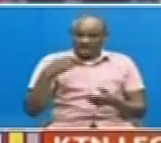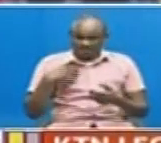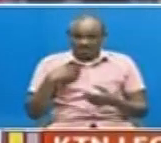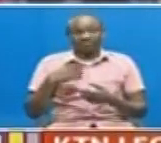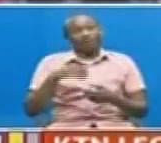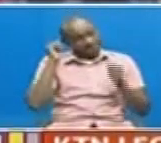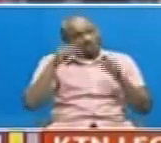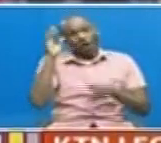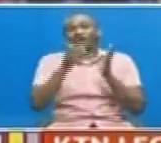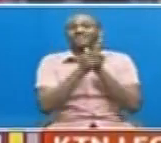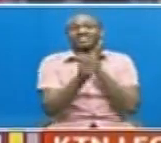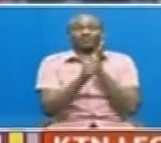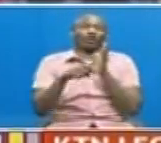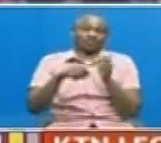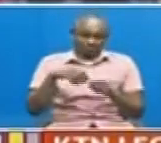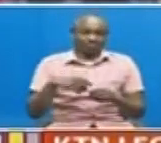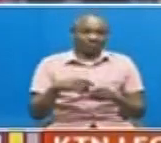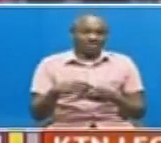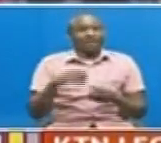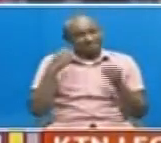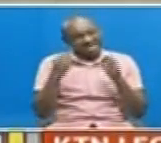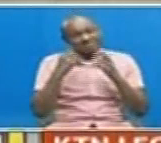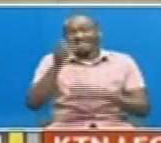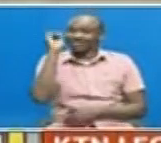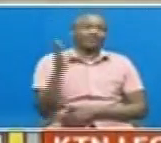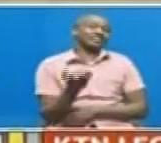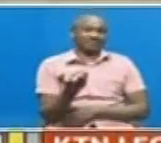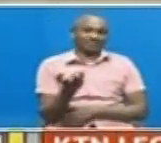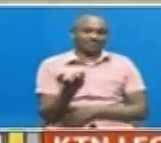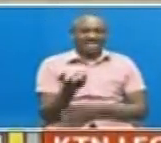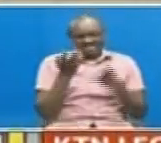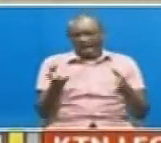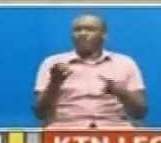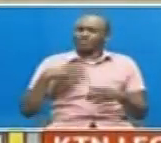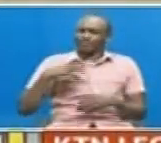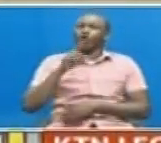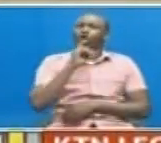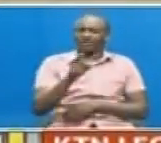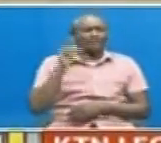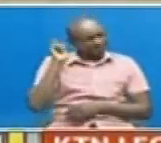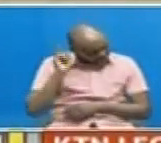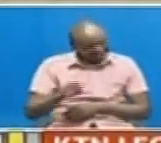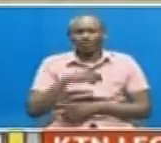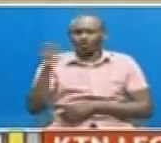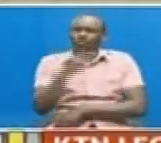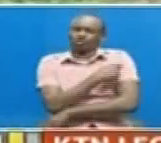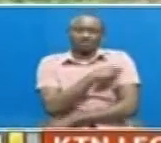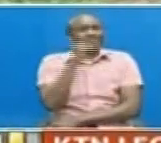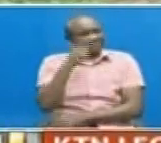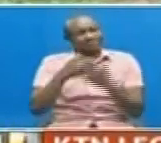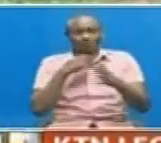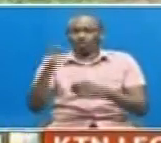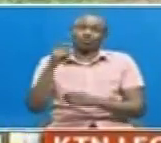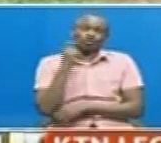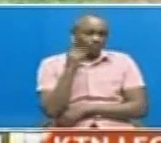more effectiveness. And most of them are usually more expensive. Wito unatolewa kwa wagonjwa kumuona daktari kabla ya kufika dukani,